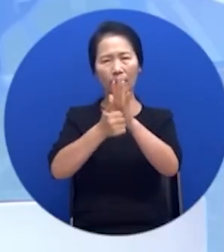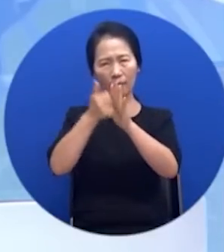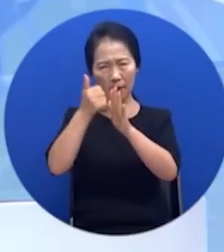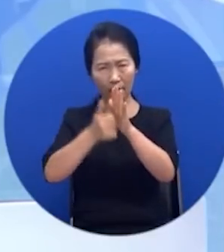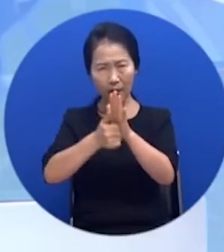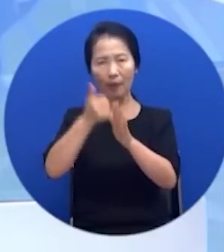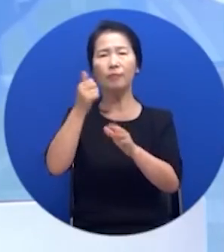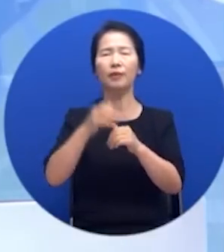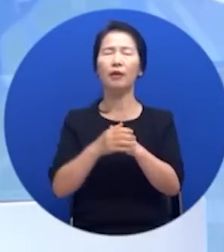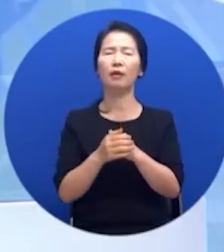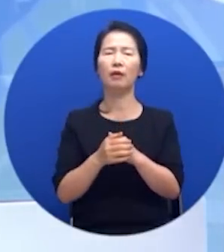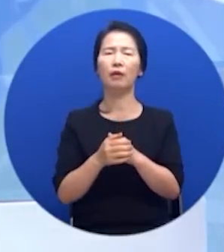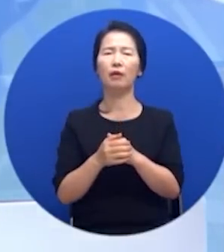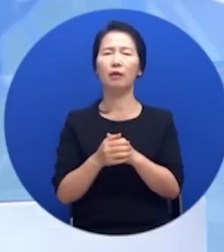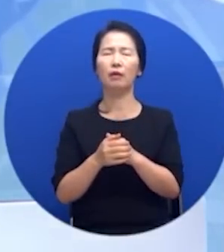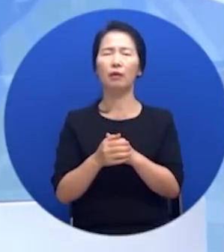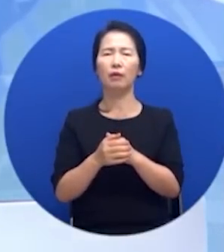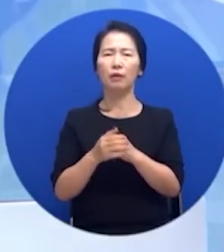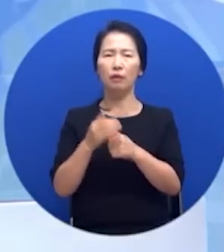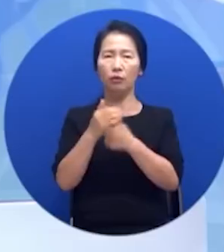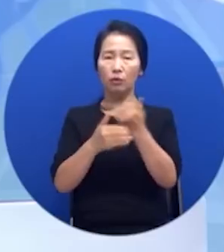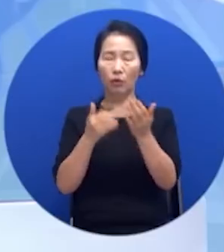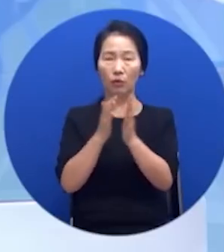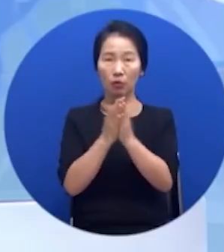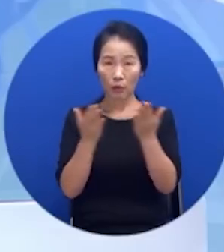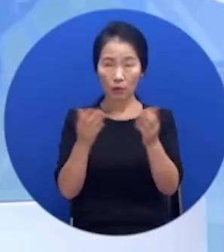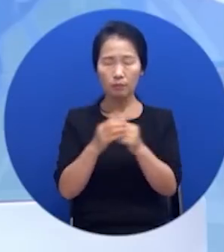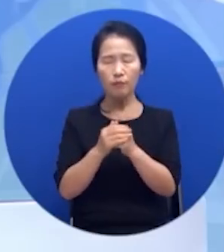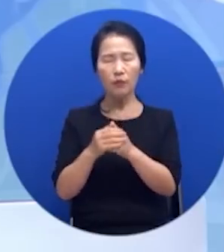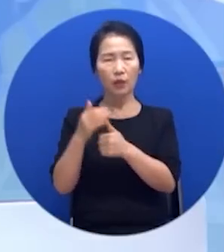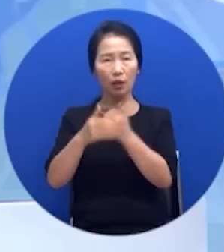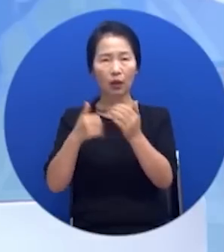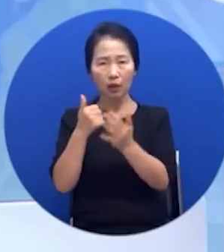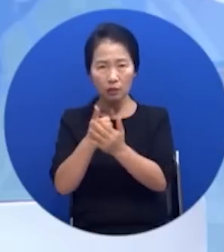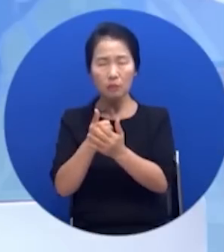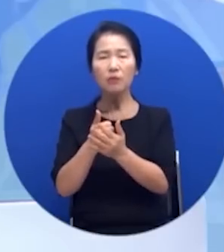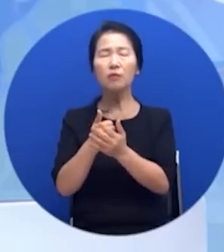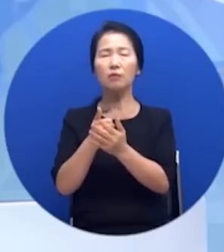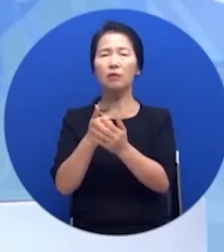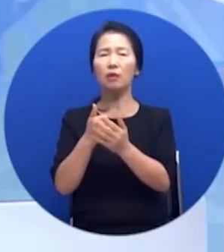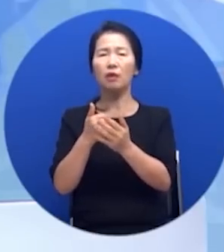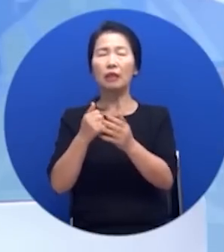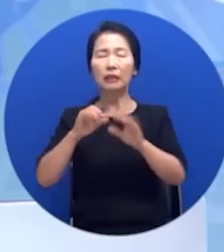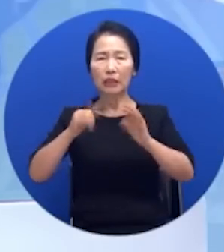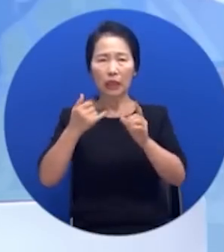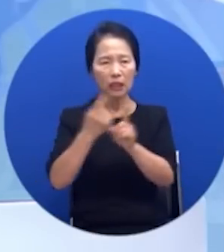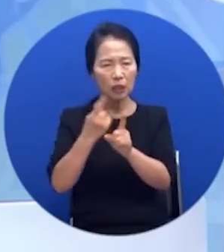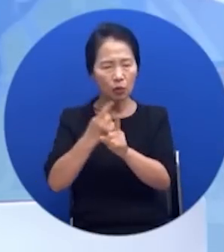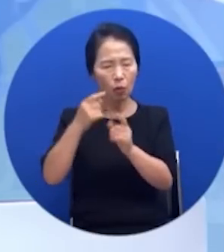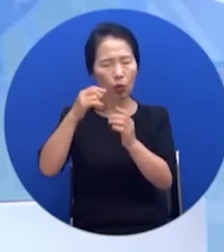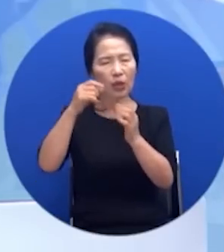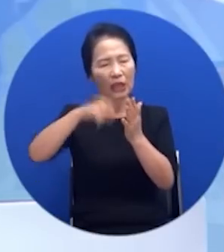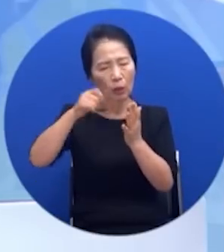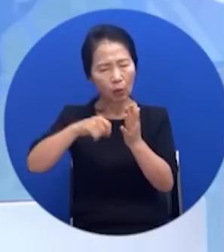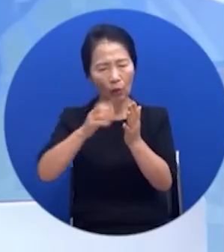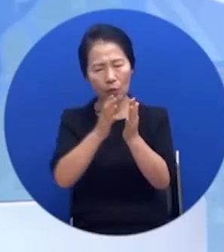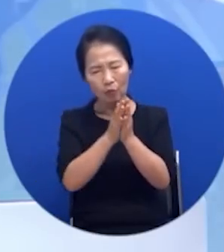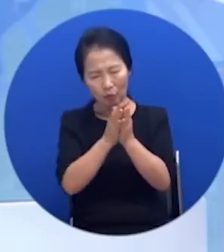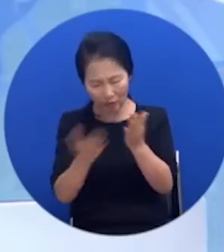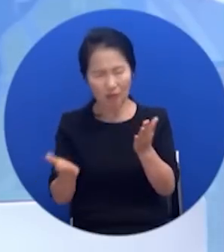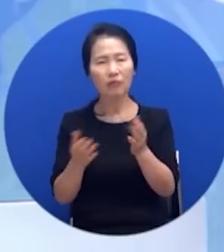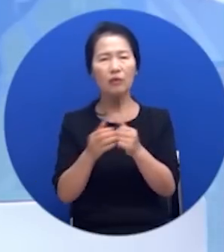성경은 하나님이 어떻게 세상을 치료하셨는가에 대한 기록이고 동시에 그 세상을 치료할